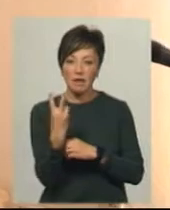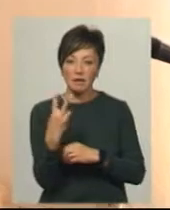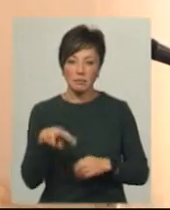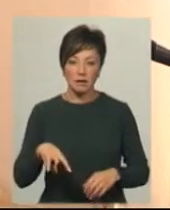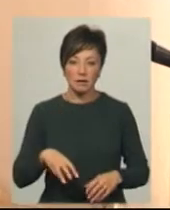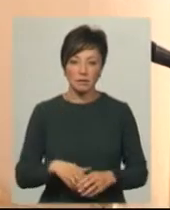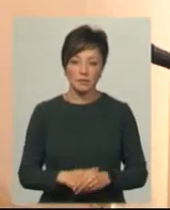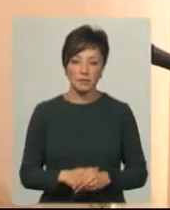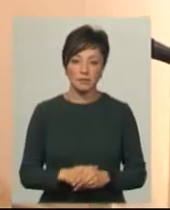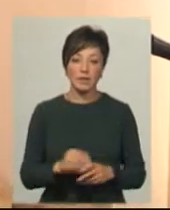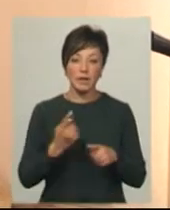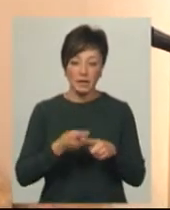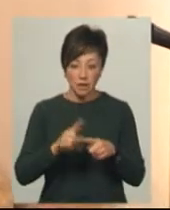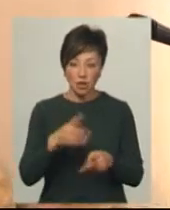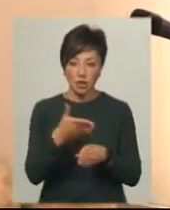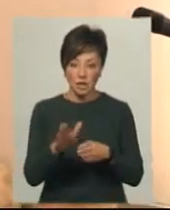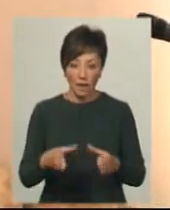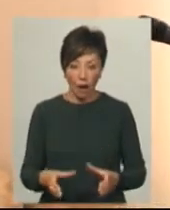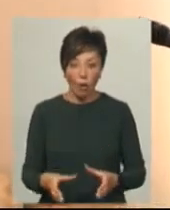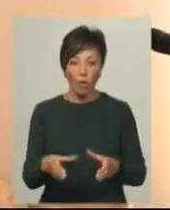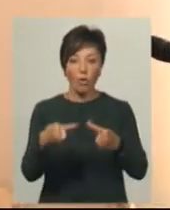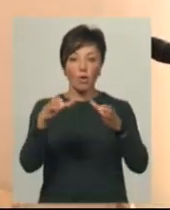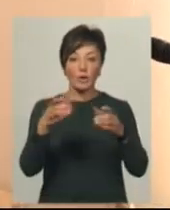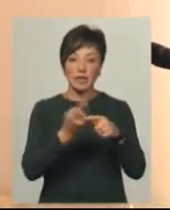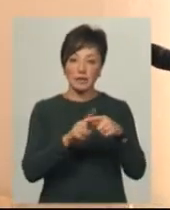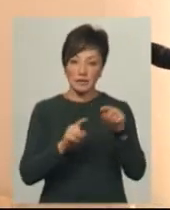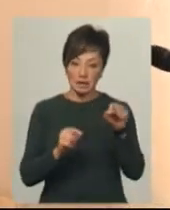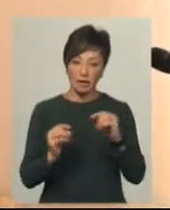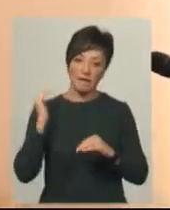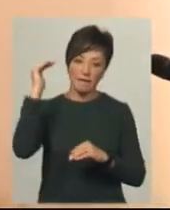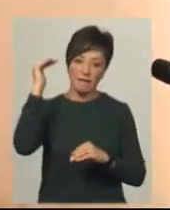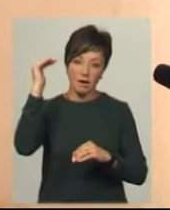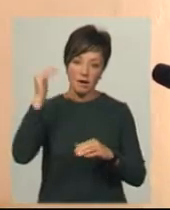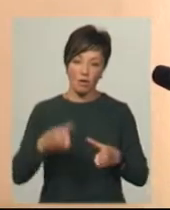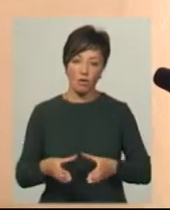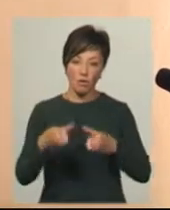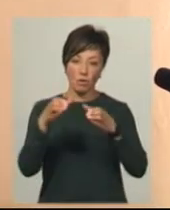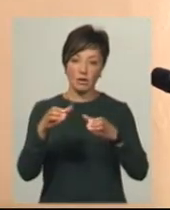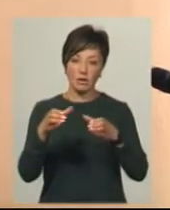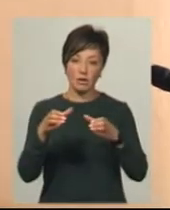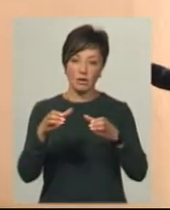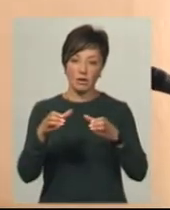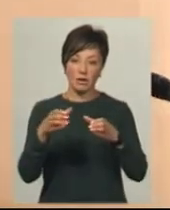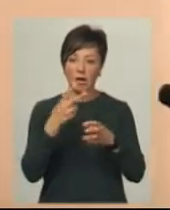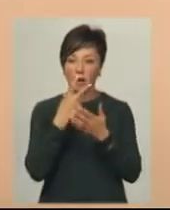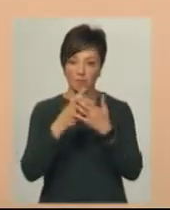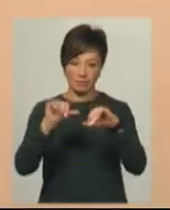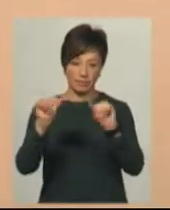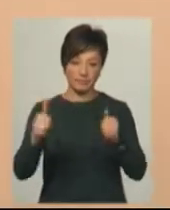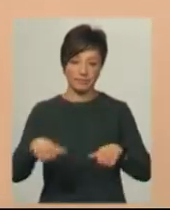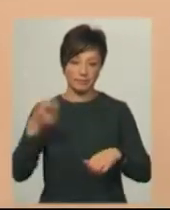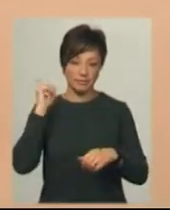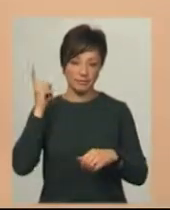метрів. Ось це частина колони, а ось це верх колони, виконаний в іоничному ордері. Ось